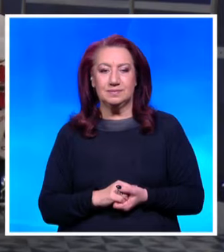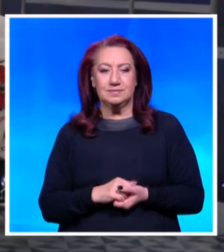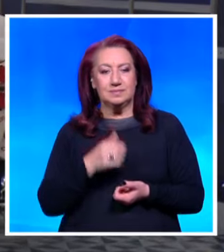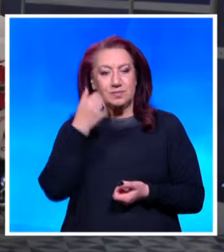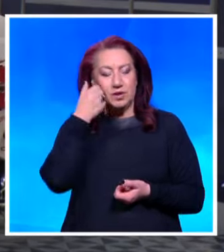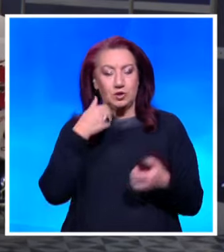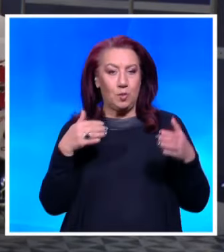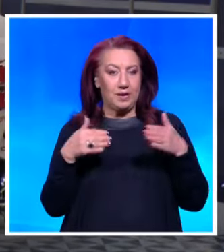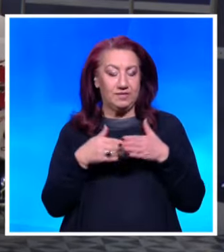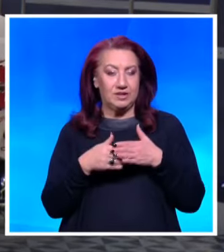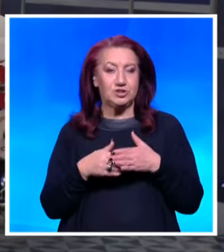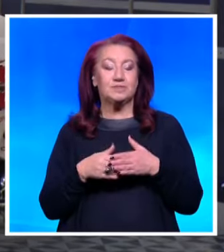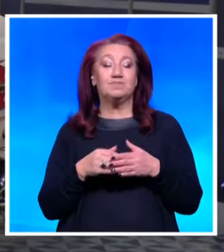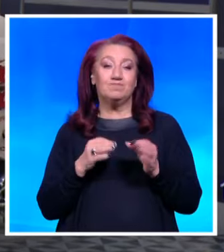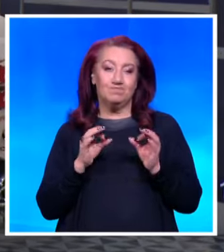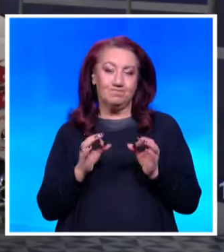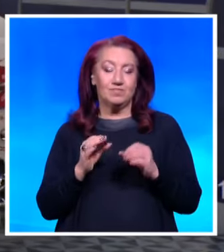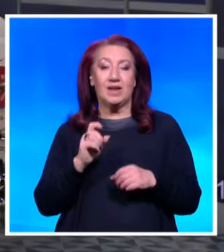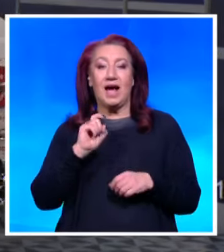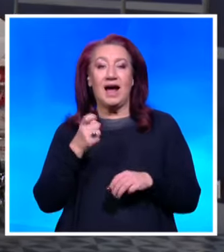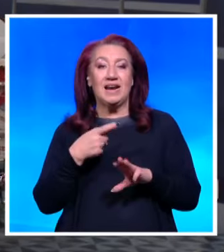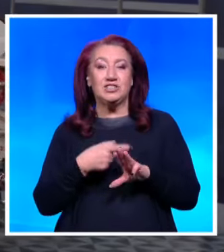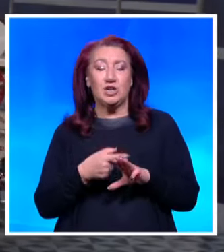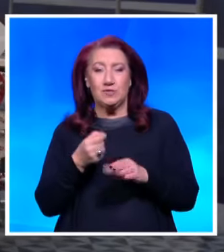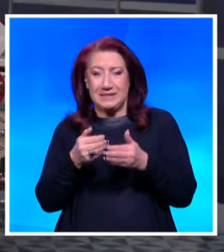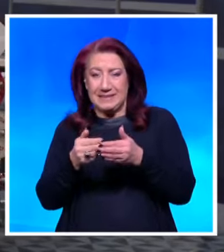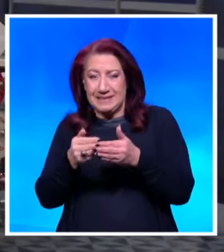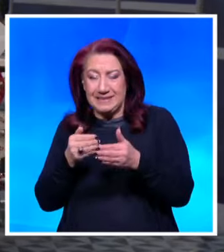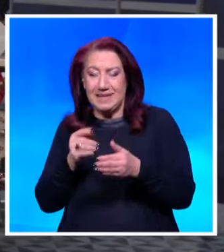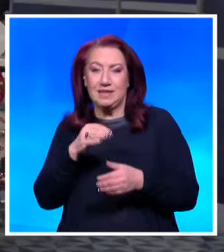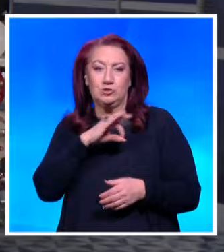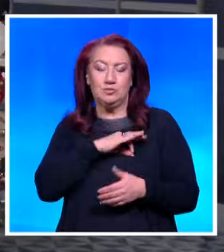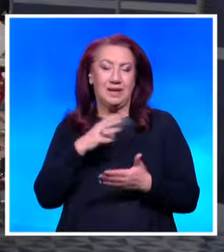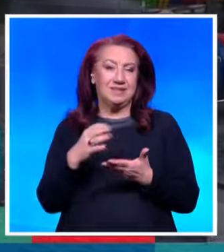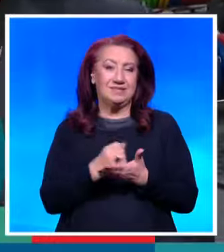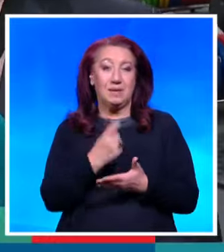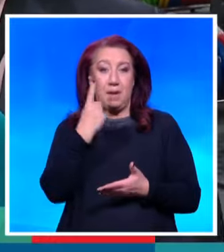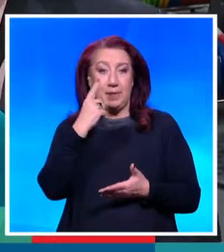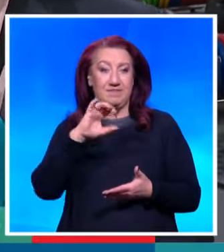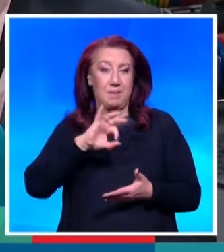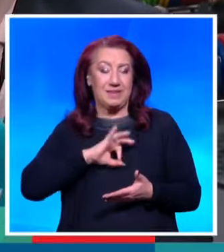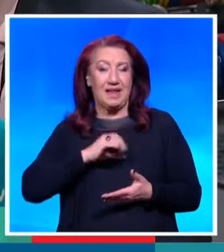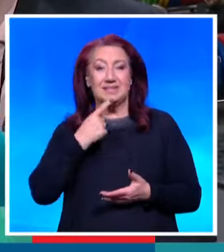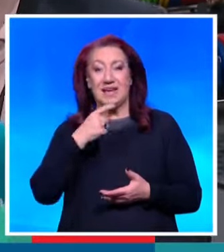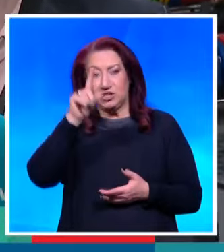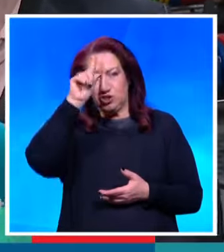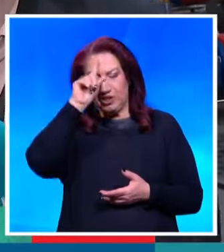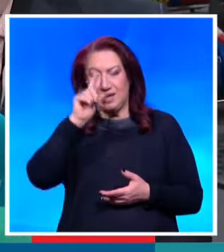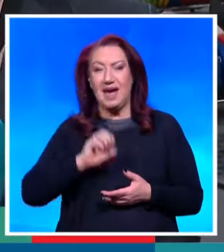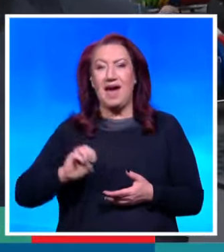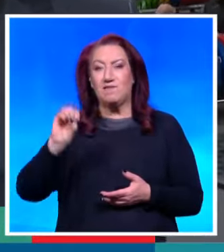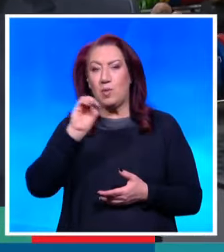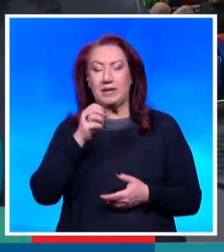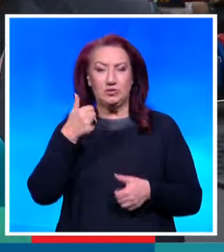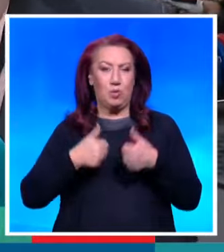Добър вечер. Действително пък Галя Шатова остана на крачка от това да спечели първия медал за жените от Европейското първенство по вдигане на тежести за България. Пето място